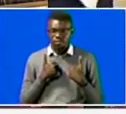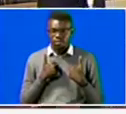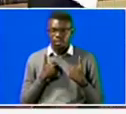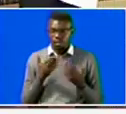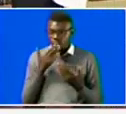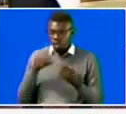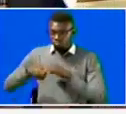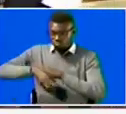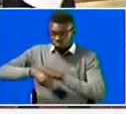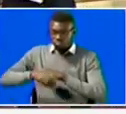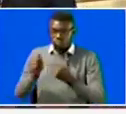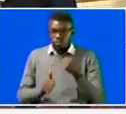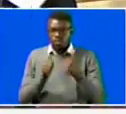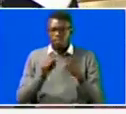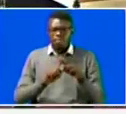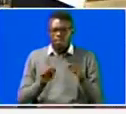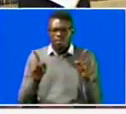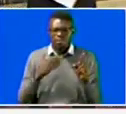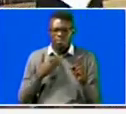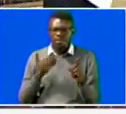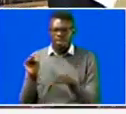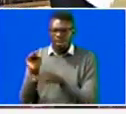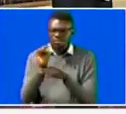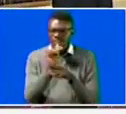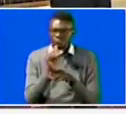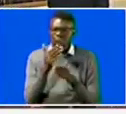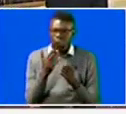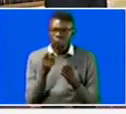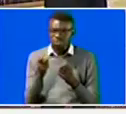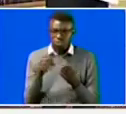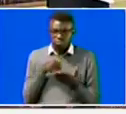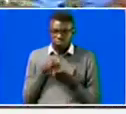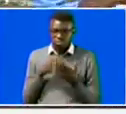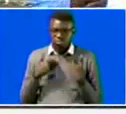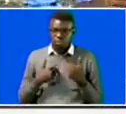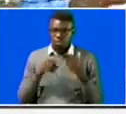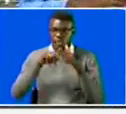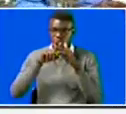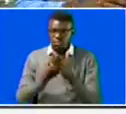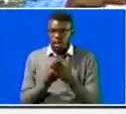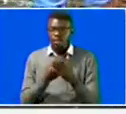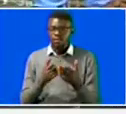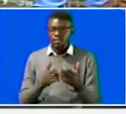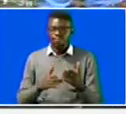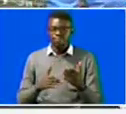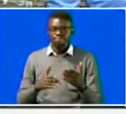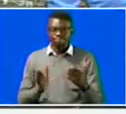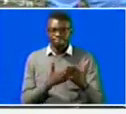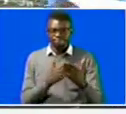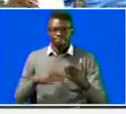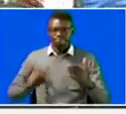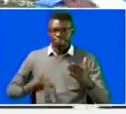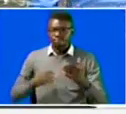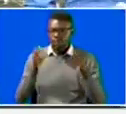Utatuambia kuhusu hiyo album mpya. Yeah. Lakini wengi wauliza, of course, you know, you are among the pioneers of live bands and weddings.